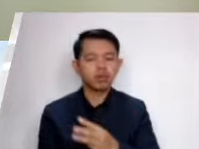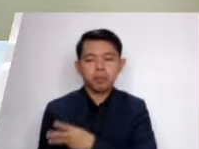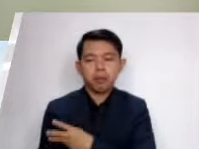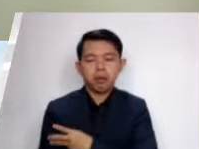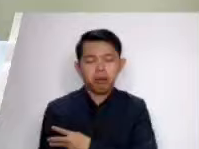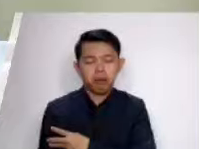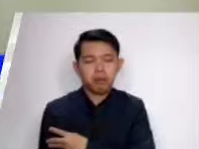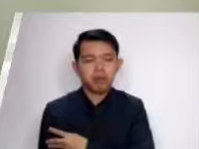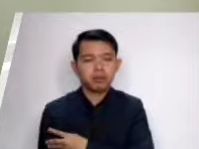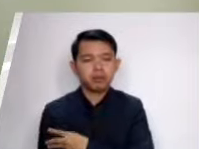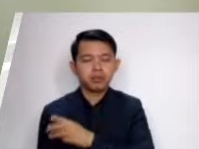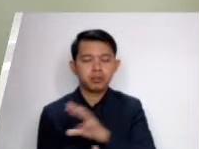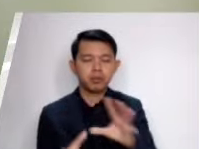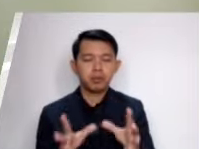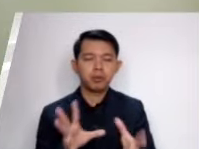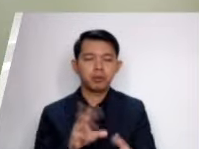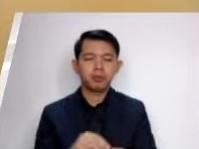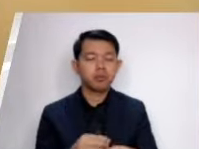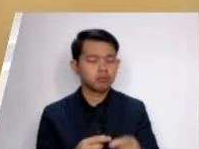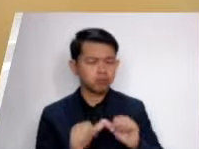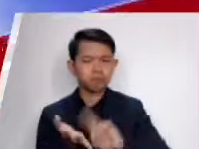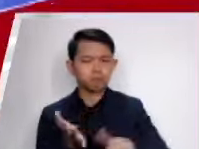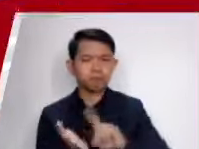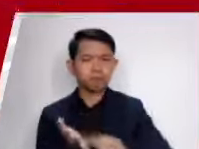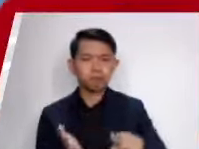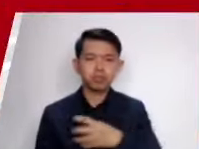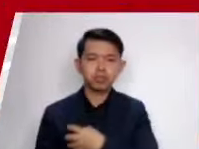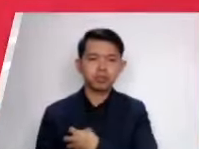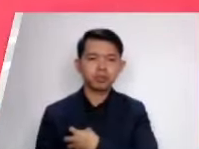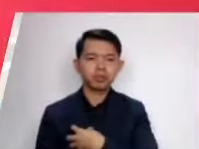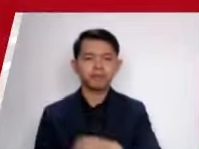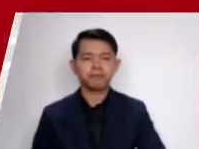ang imbestigasyon ng otoridad.